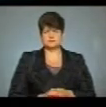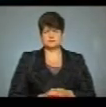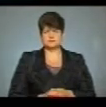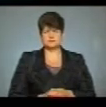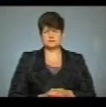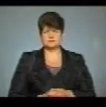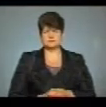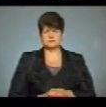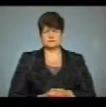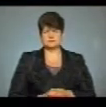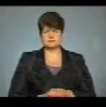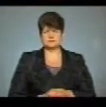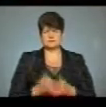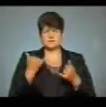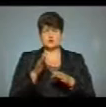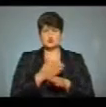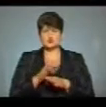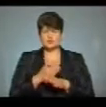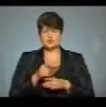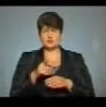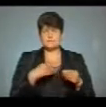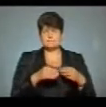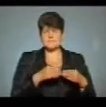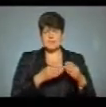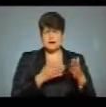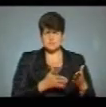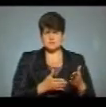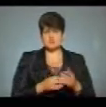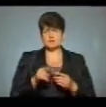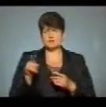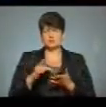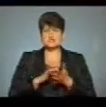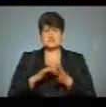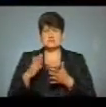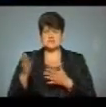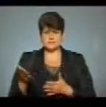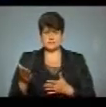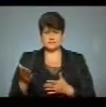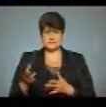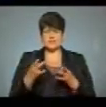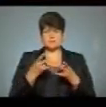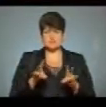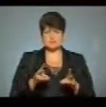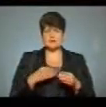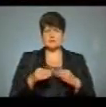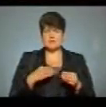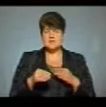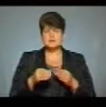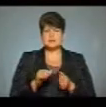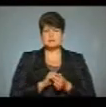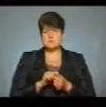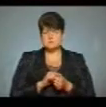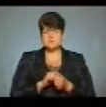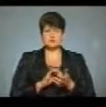Ми от сортуємо, тут у нас пластик, зараз тут у нас стекло. Непотрібний пластик, папір та скло Ірина Волос виносить